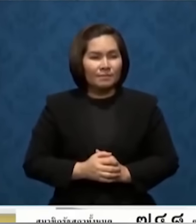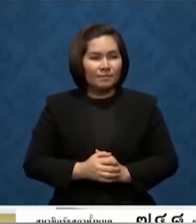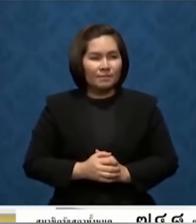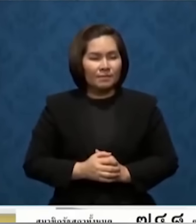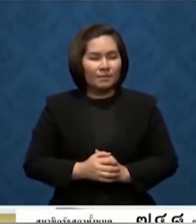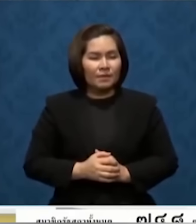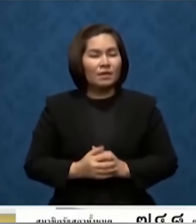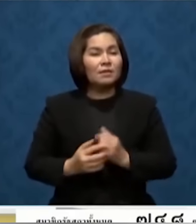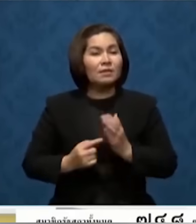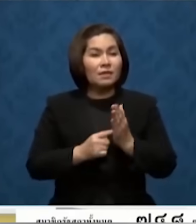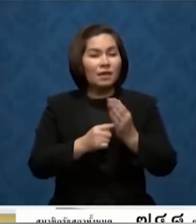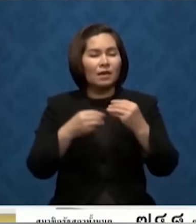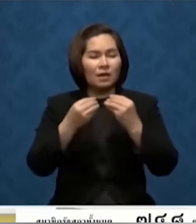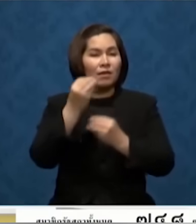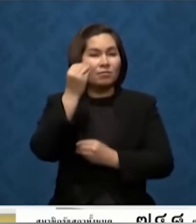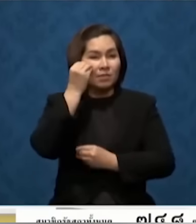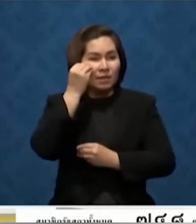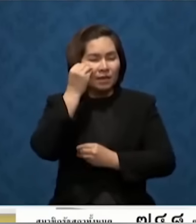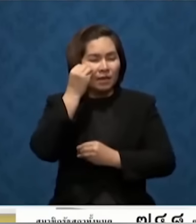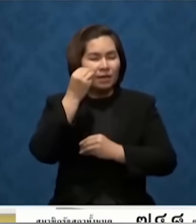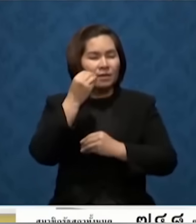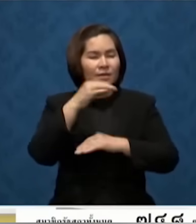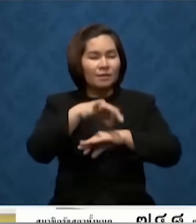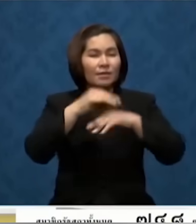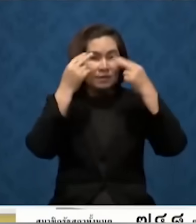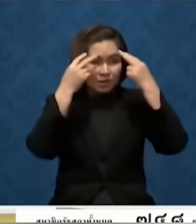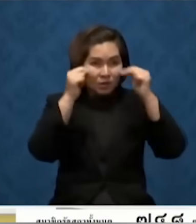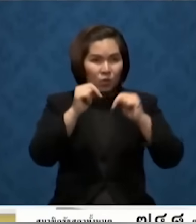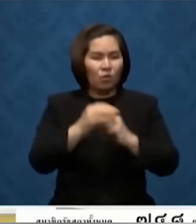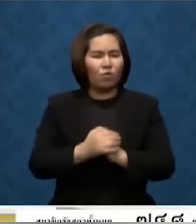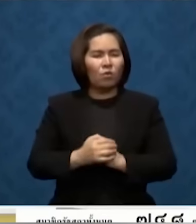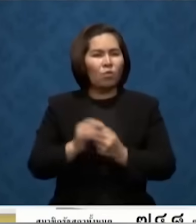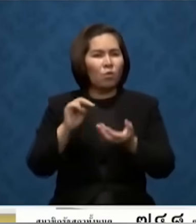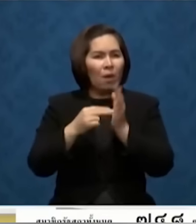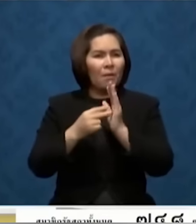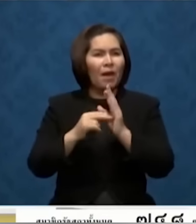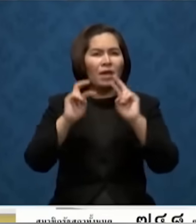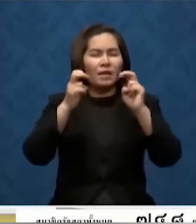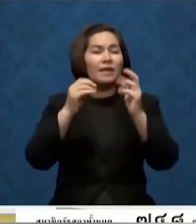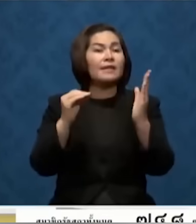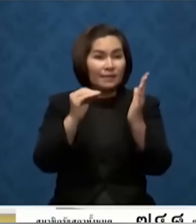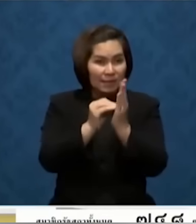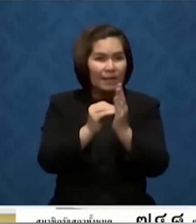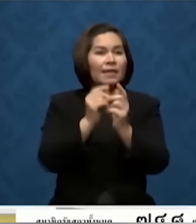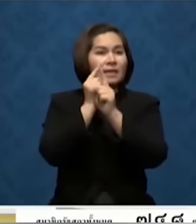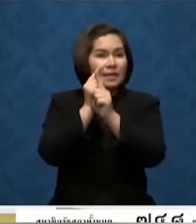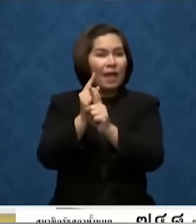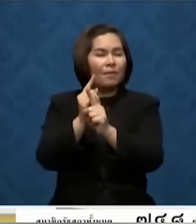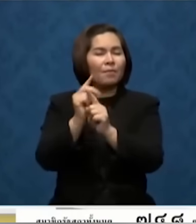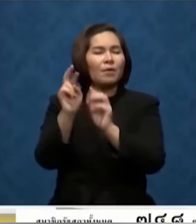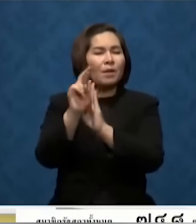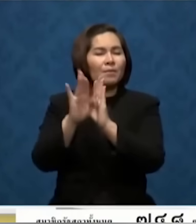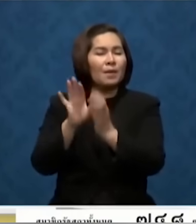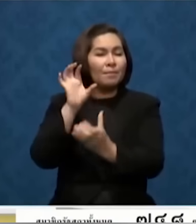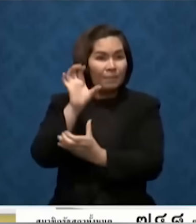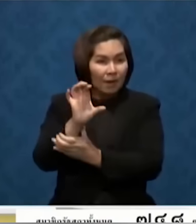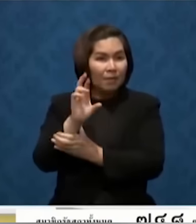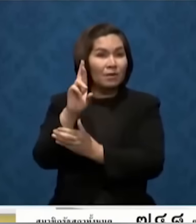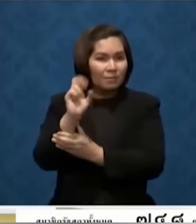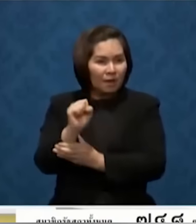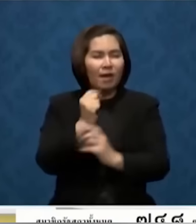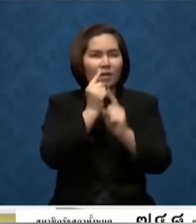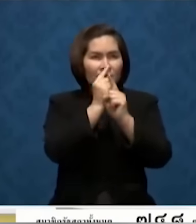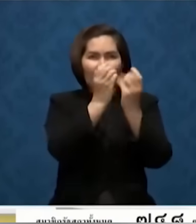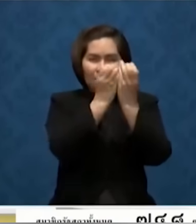อคุณพิธาลิ้มเจริญรัตน์นั้นเป็นยติตามข้อบังคับแล้วก็ตามรัฐธรรมนูญอย่างแน่นอนครับท่านประธาน